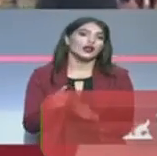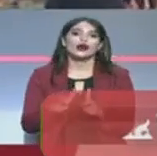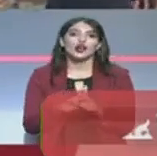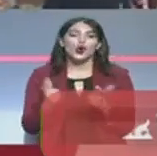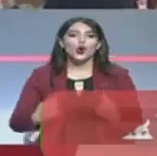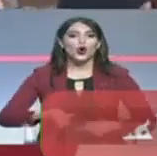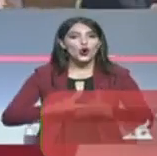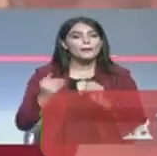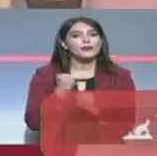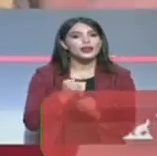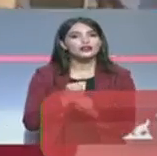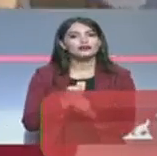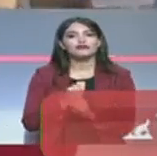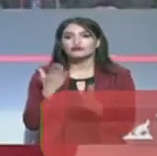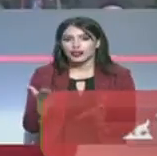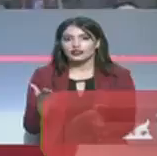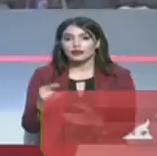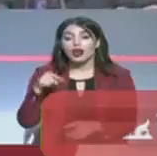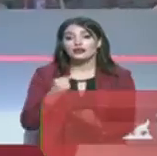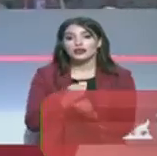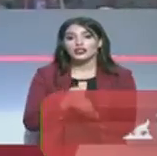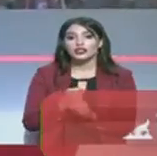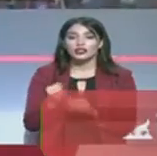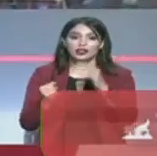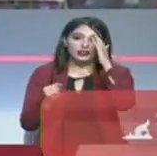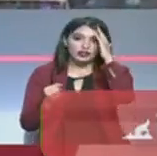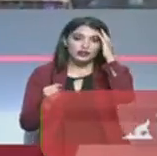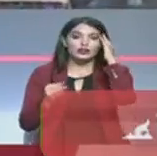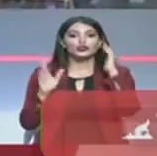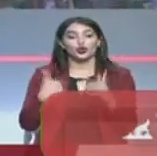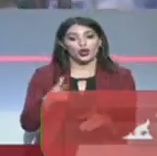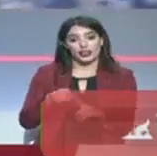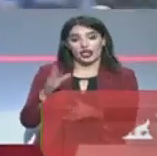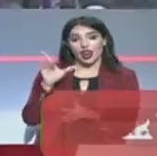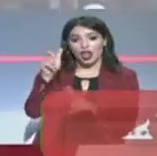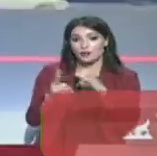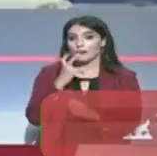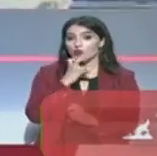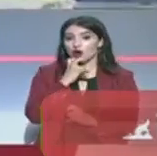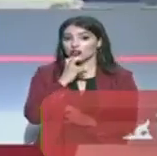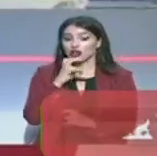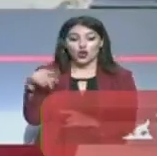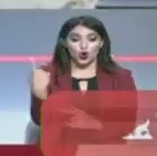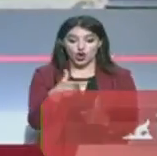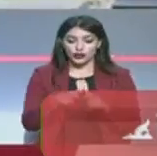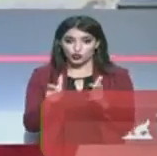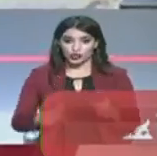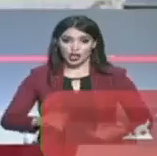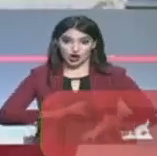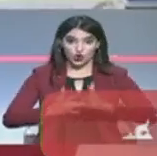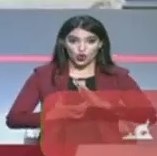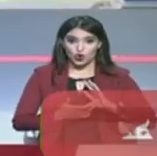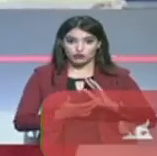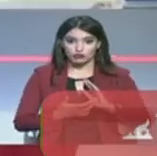لها اخدمي، راه الشعب ما عادش فيه. اللي في فكرك اللي تعرفه لمصلحة المواطن شت فيه صحيح، ومعنى الفريق الحكومي يكون زاد